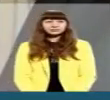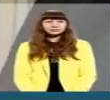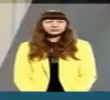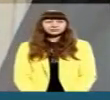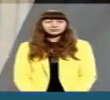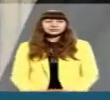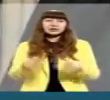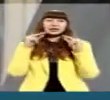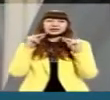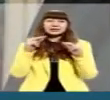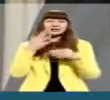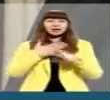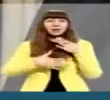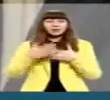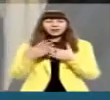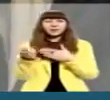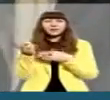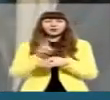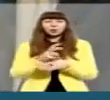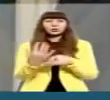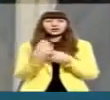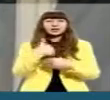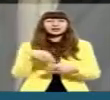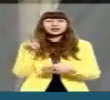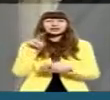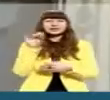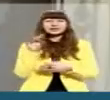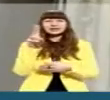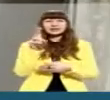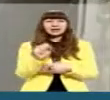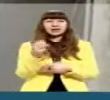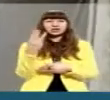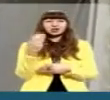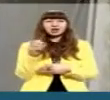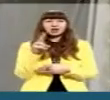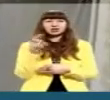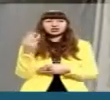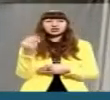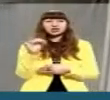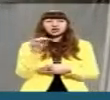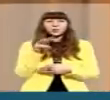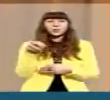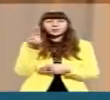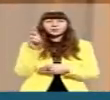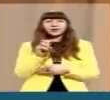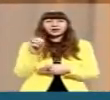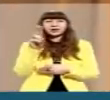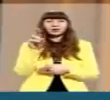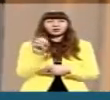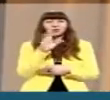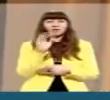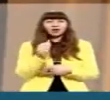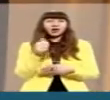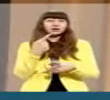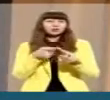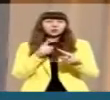Дина Шаршенбекова да қуана қарсы алды. Ол оқу озаты, сурет салумен айналысады. Болашақта сәнді киімдер дизайнері болуды армандайды.